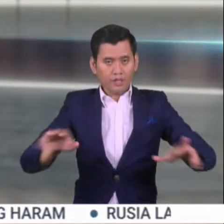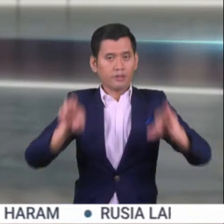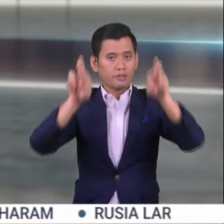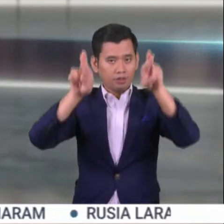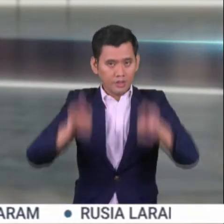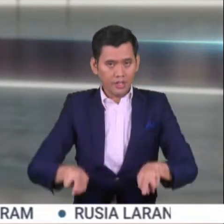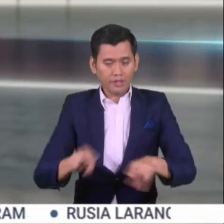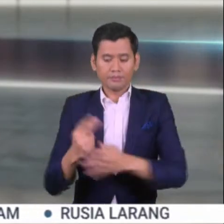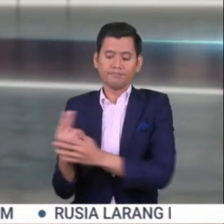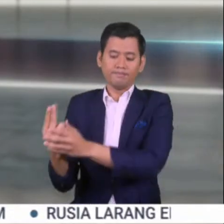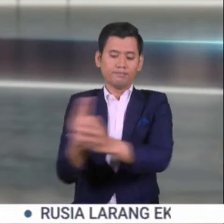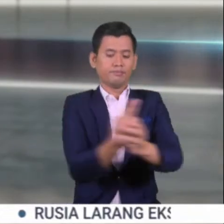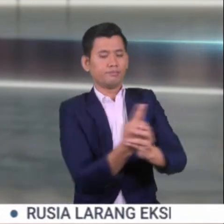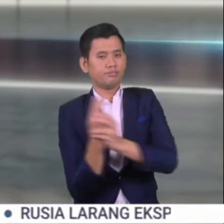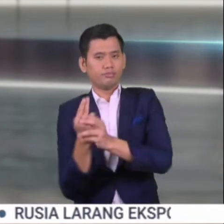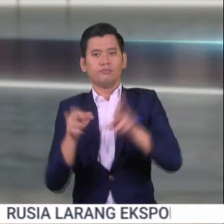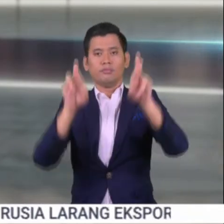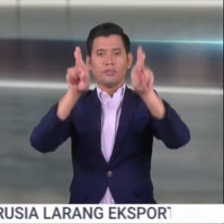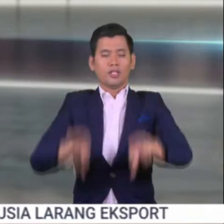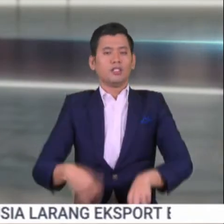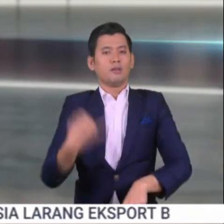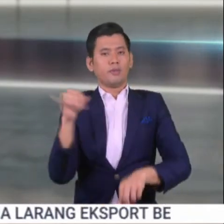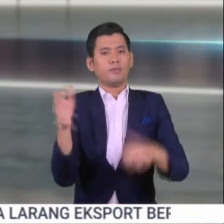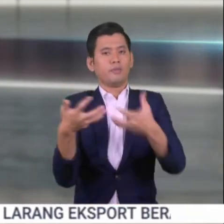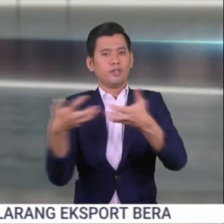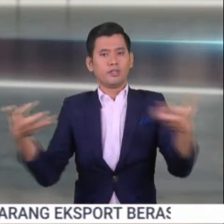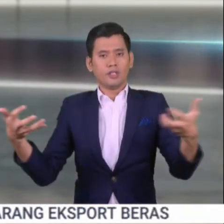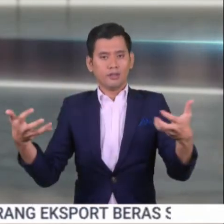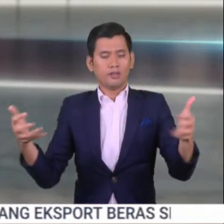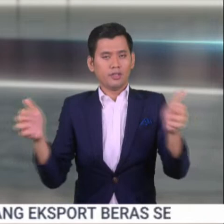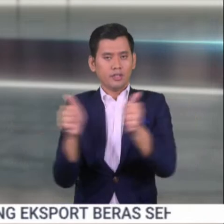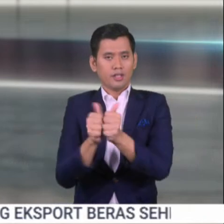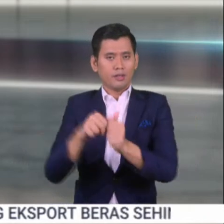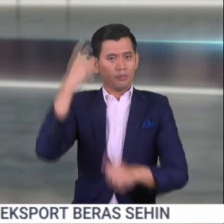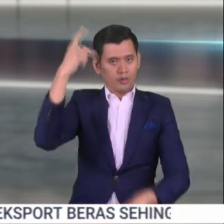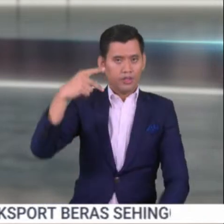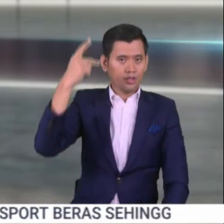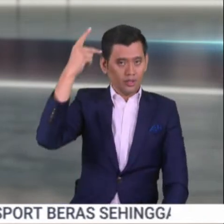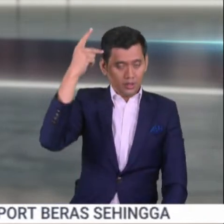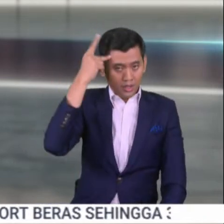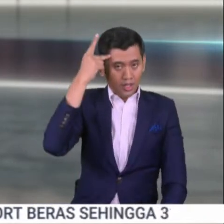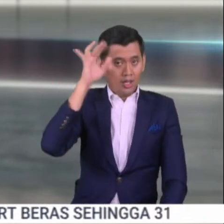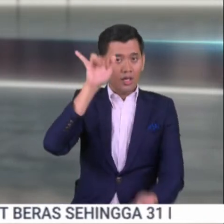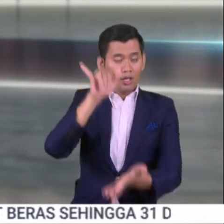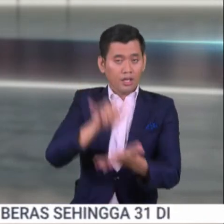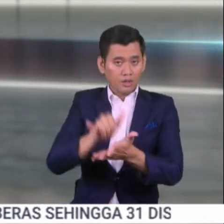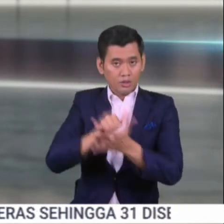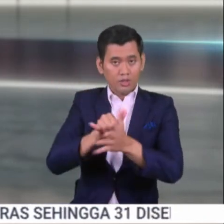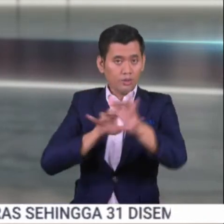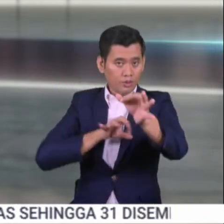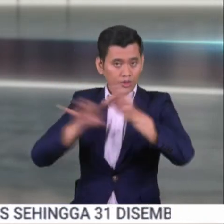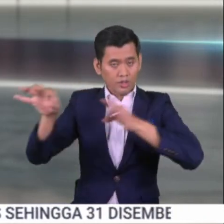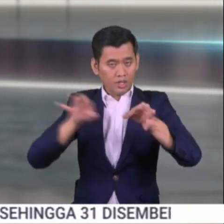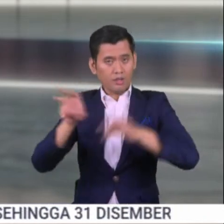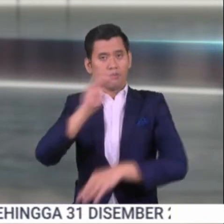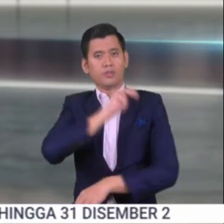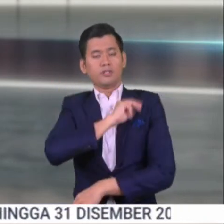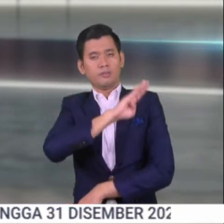Perpaduan rakyat tanpa dipisahkan warna politik itu wadah perjuangan Menteri Besar Selangor Datuk Seri Amiruddin Syari yang juga